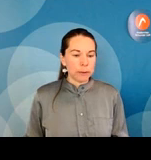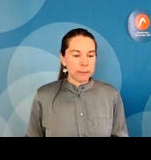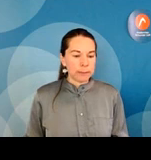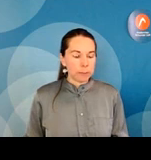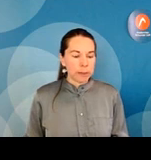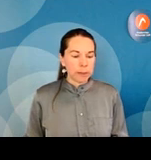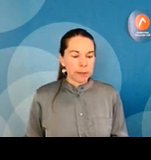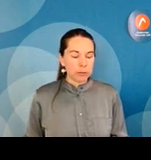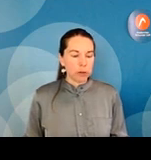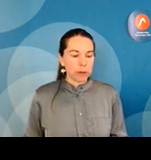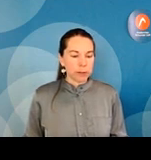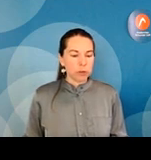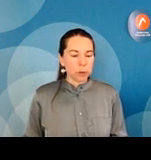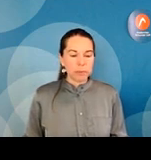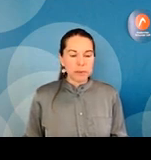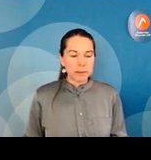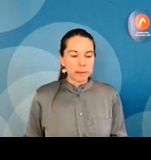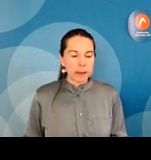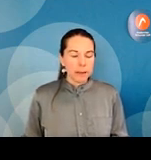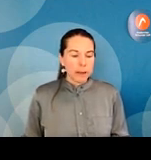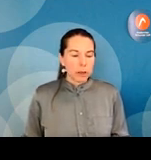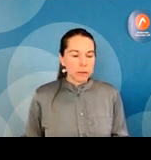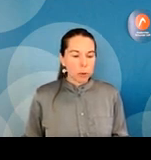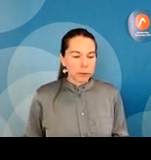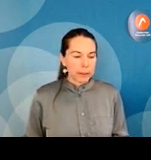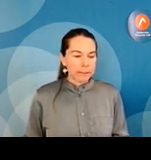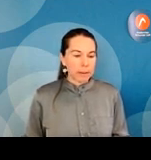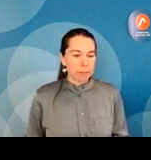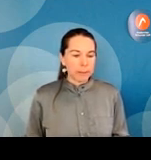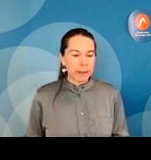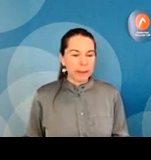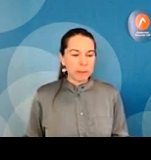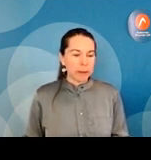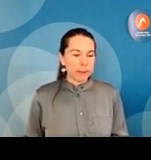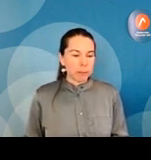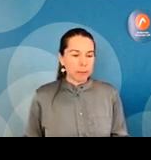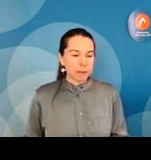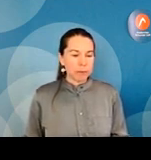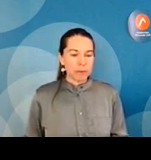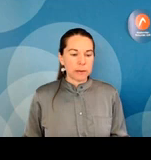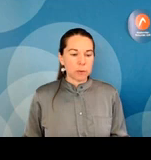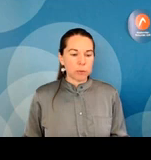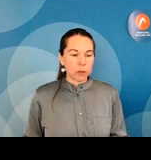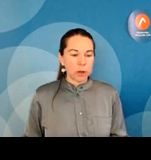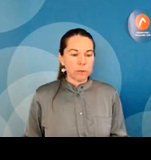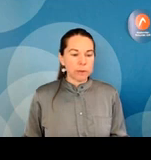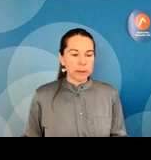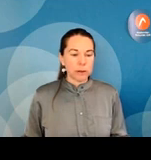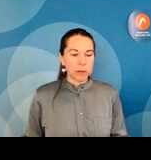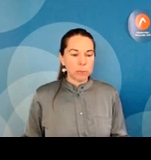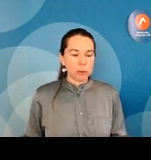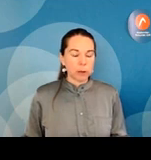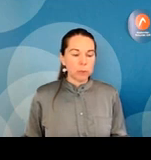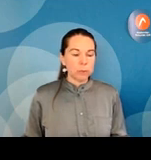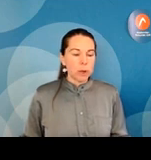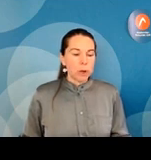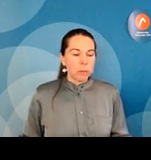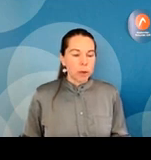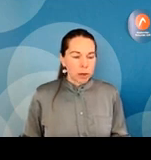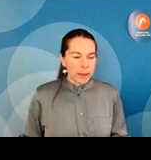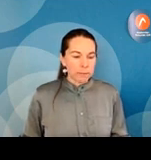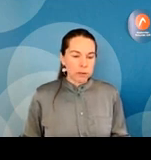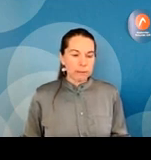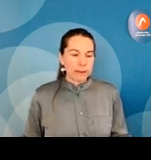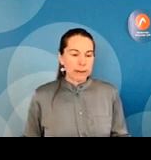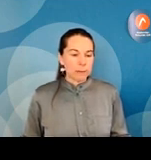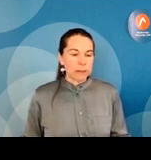är att åldersdiskriminering är synnerligen svår att bevisa. Jag ser åtskilliga exempel på att äldre medarbetare efter 60 år får en avstannad löneprogression